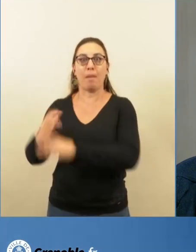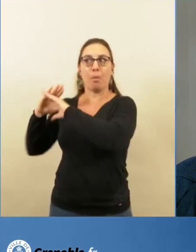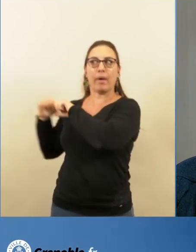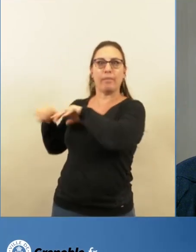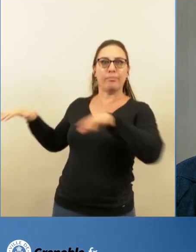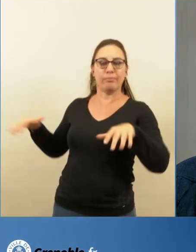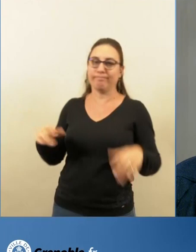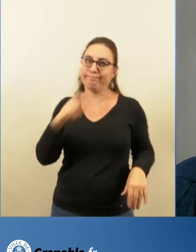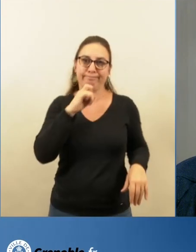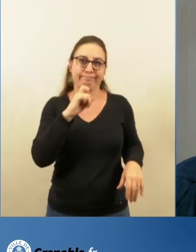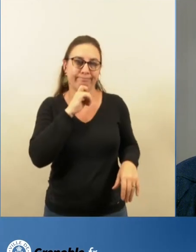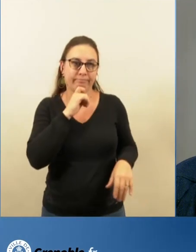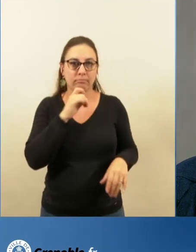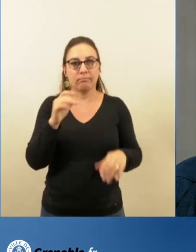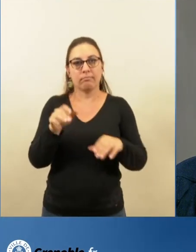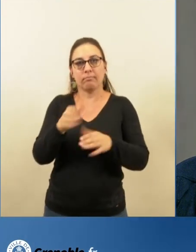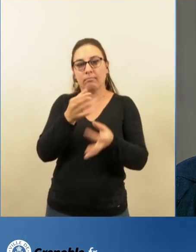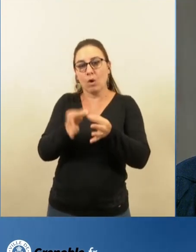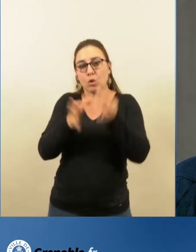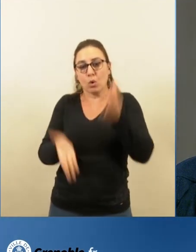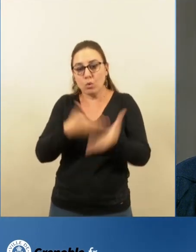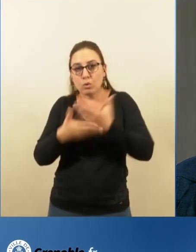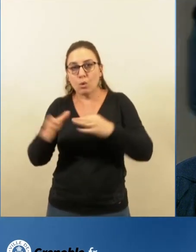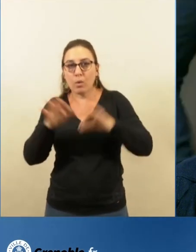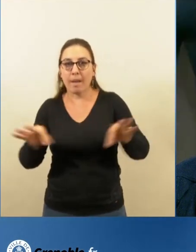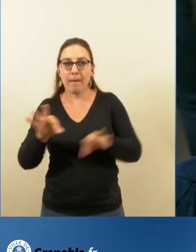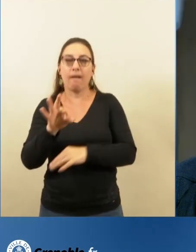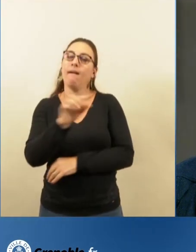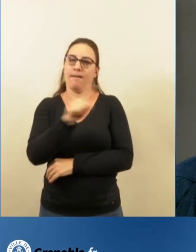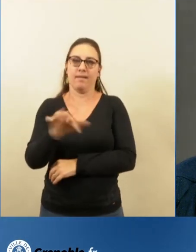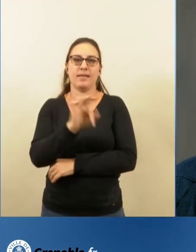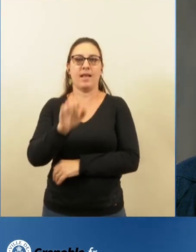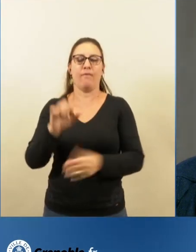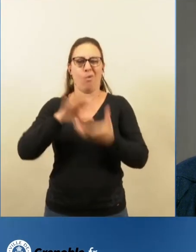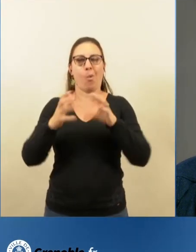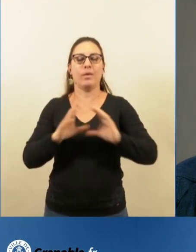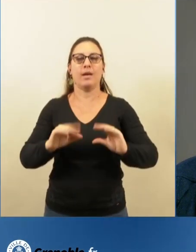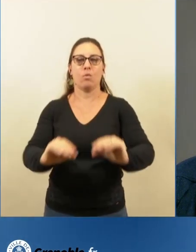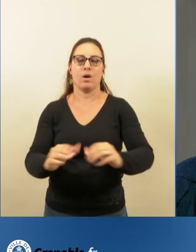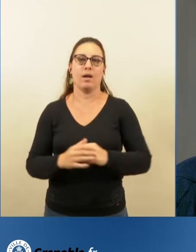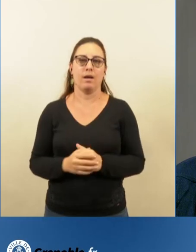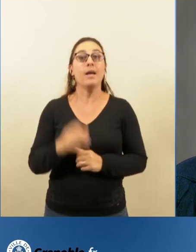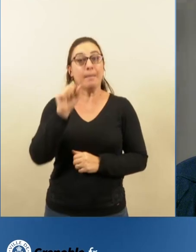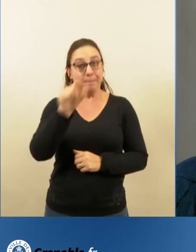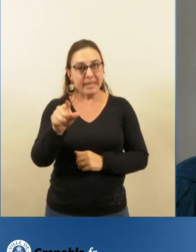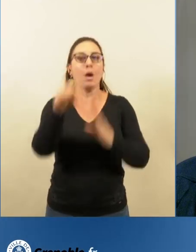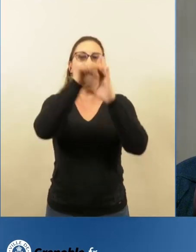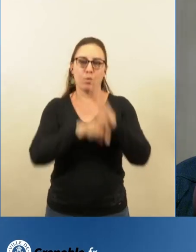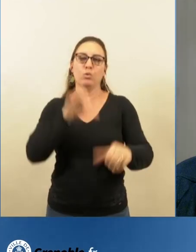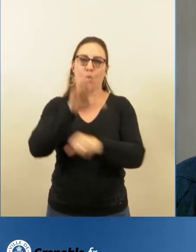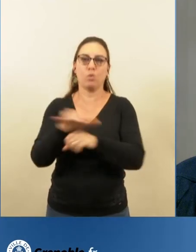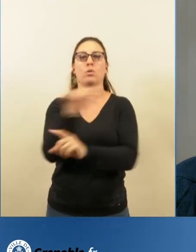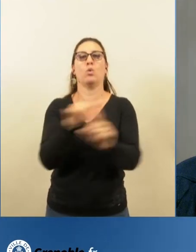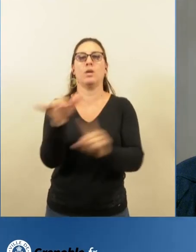or sans alternative laser des feux devient plus complexe à être mise en place et c'est là qu'on peut parler de mesures antisociales car on va mettre